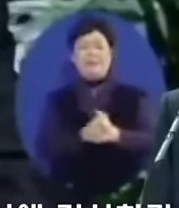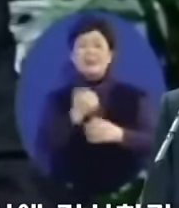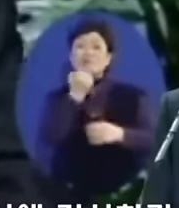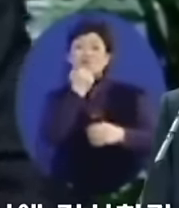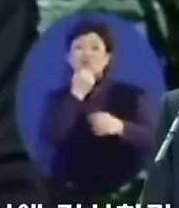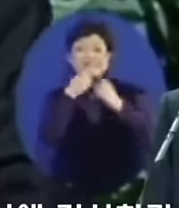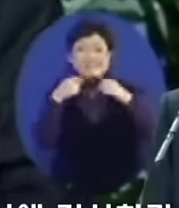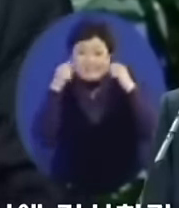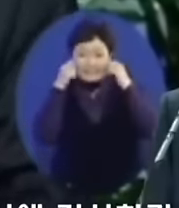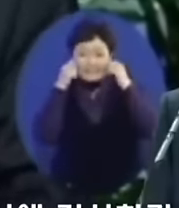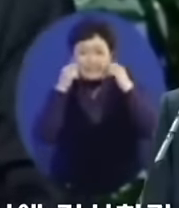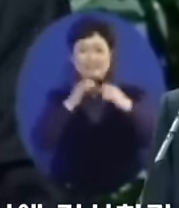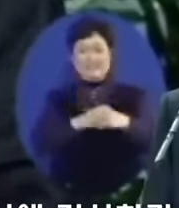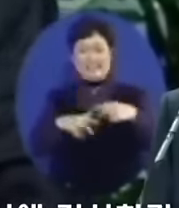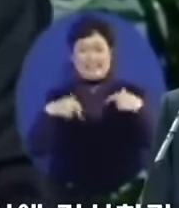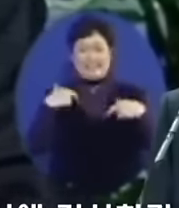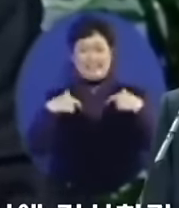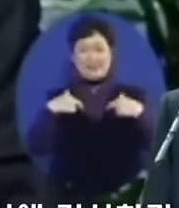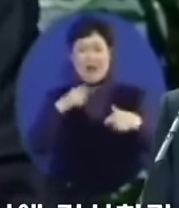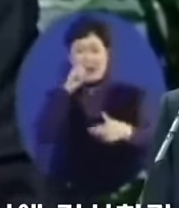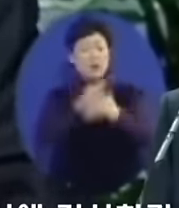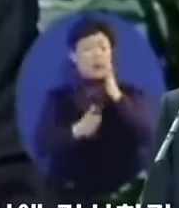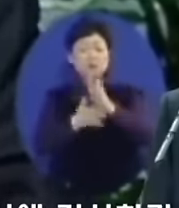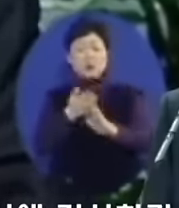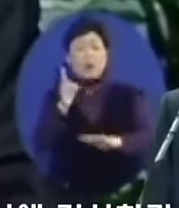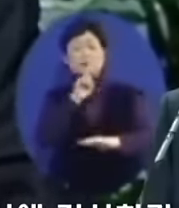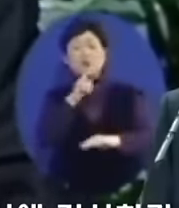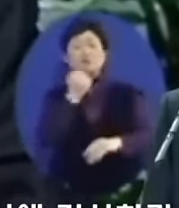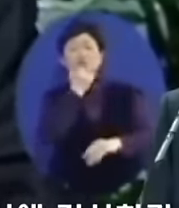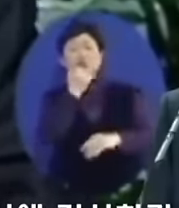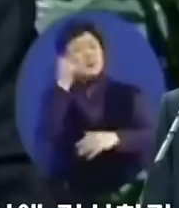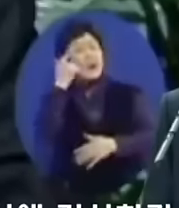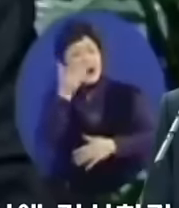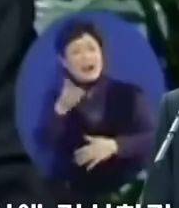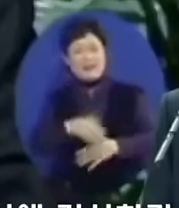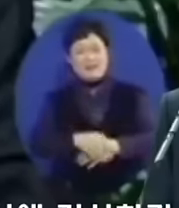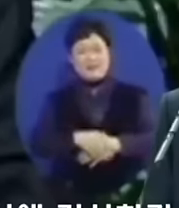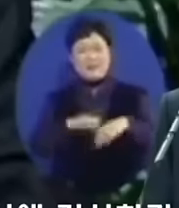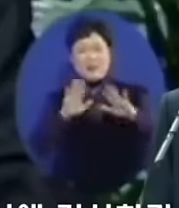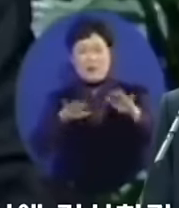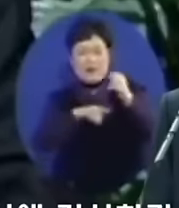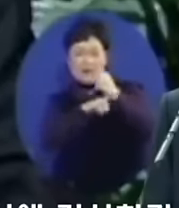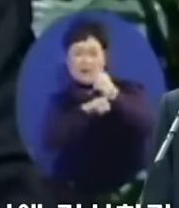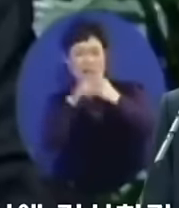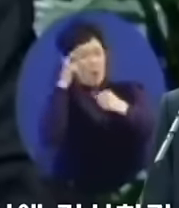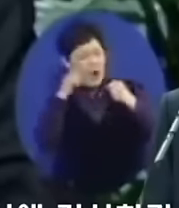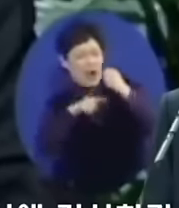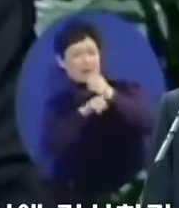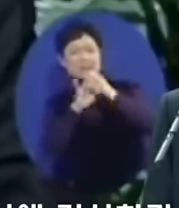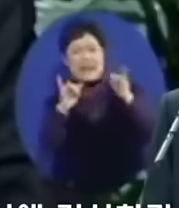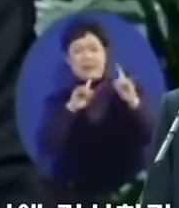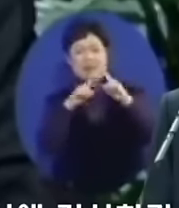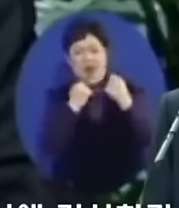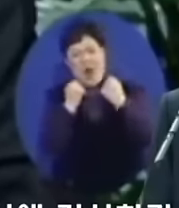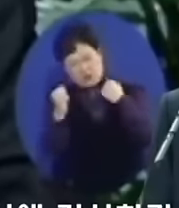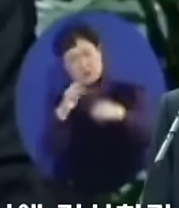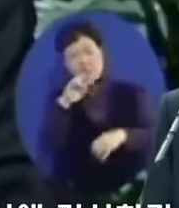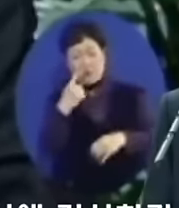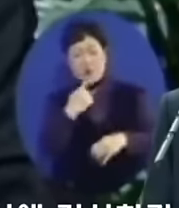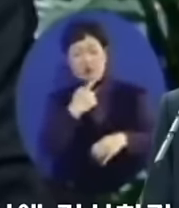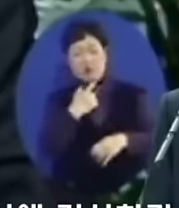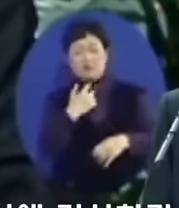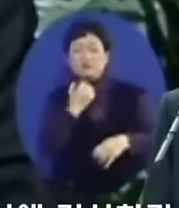웃는데 즐거울 것이 하나도 없는데 어떻게 우느냐, 오늘 과학자들은 말하기를 억지로라도 웃으면